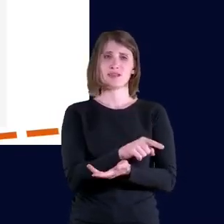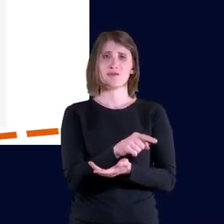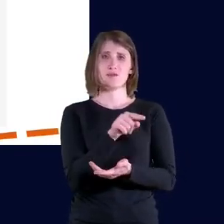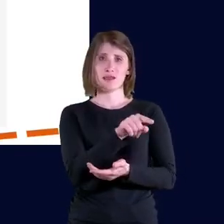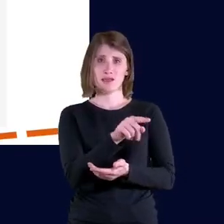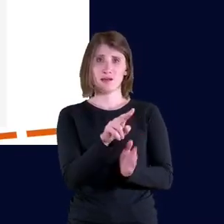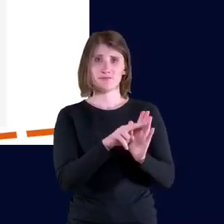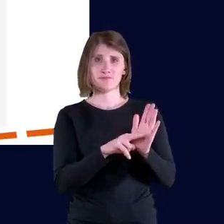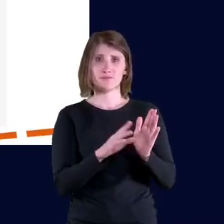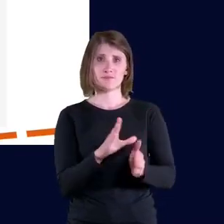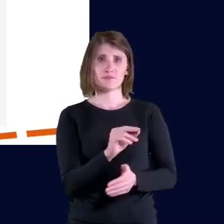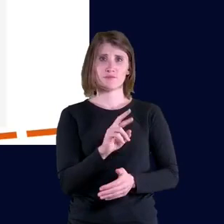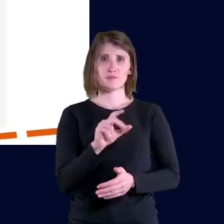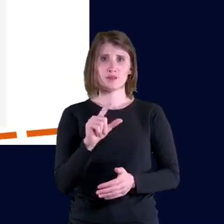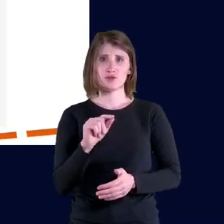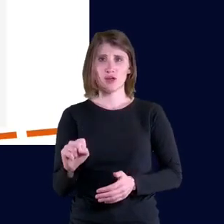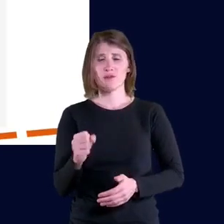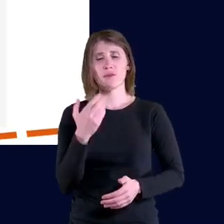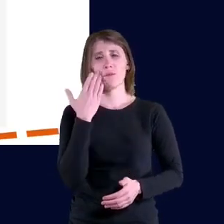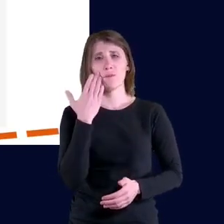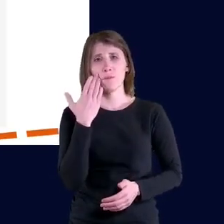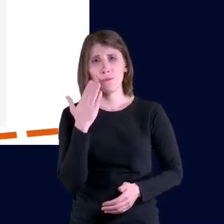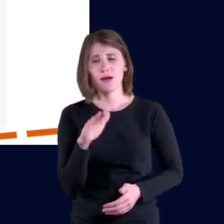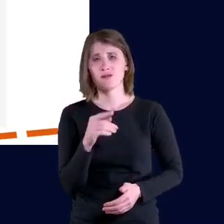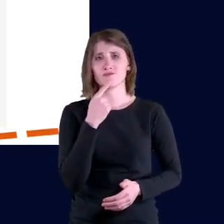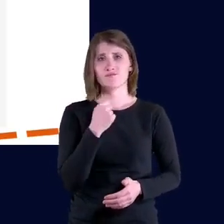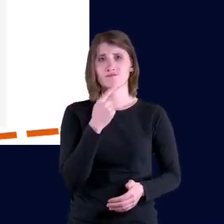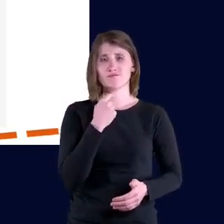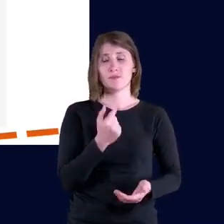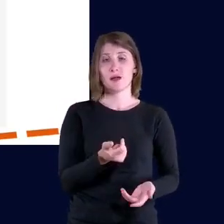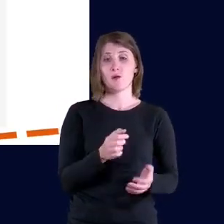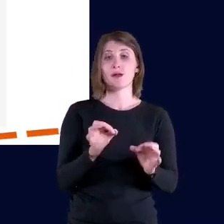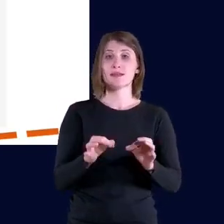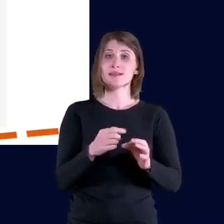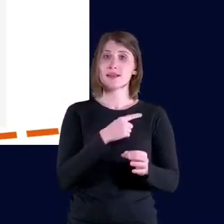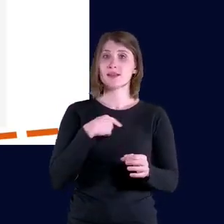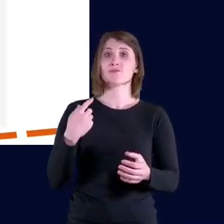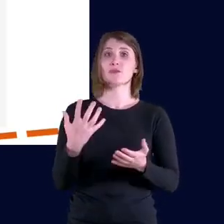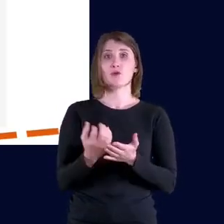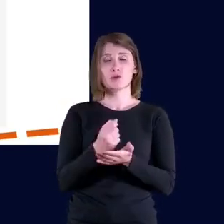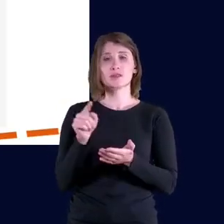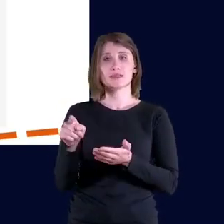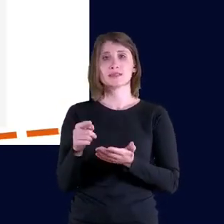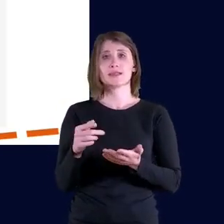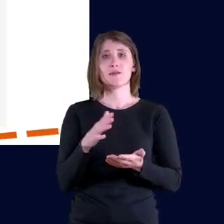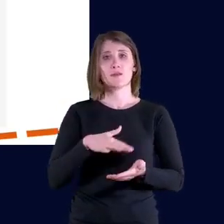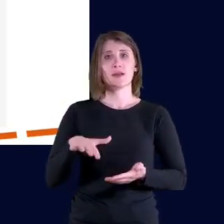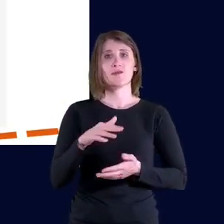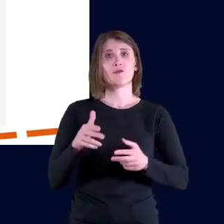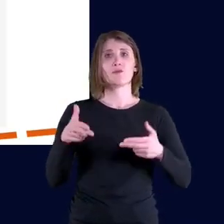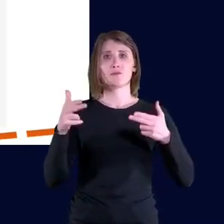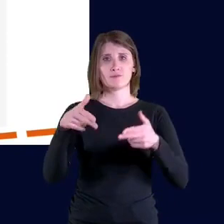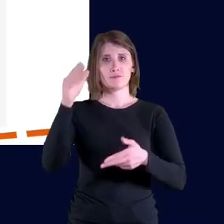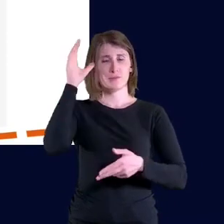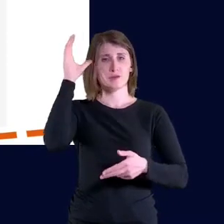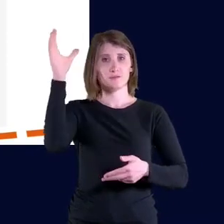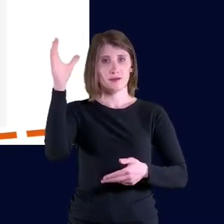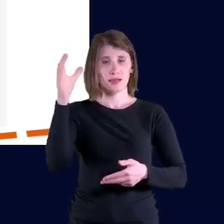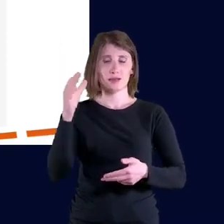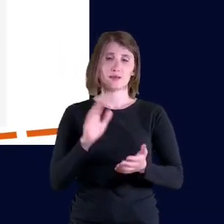reprezentowane w tej chwili możemy właśnie skorzystać platformę most wiedzy albo poprzez